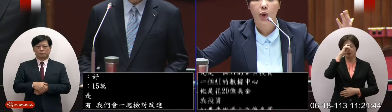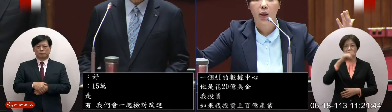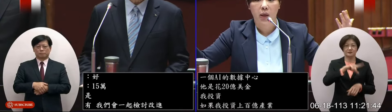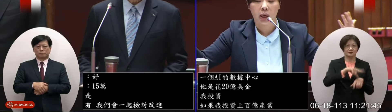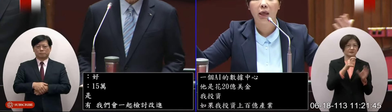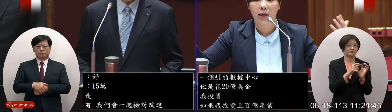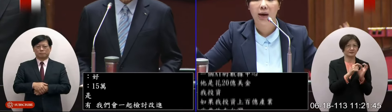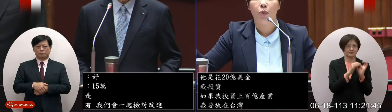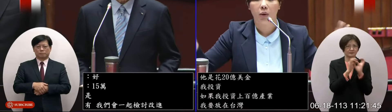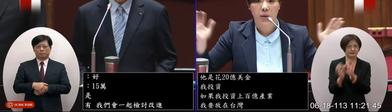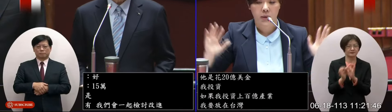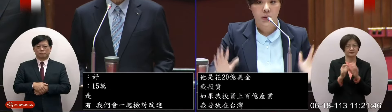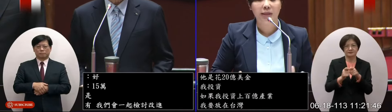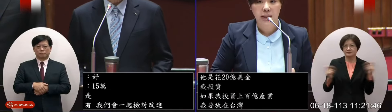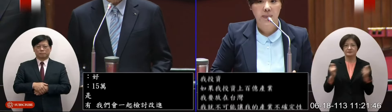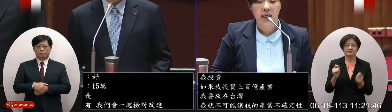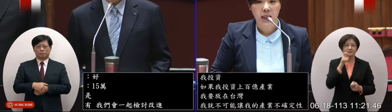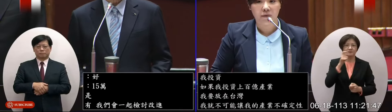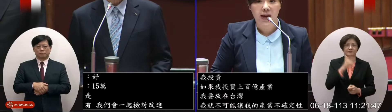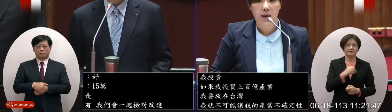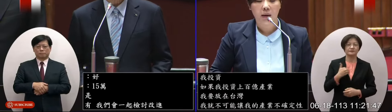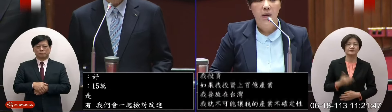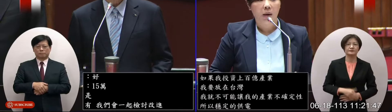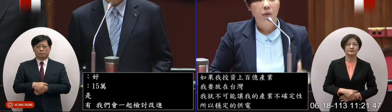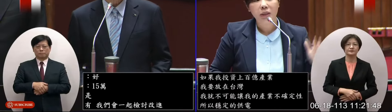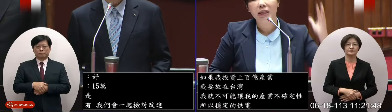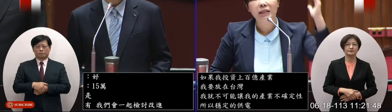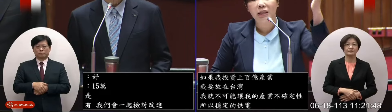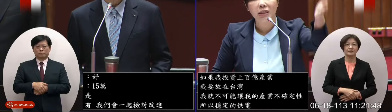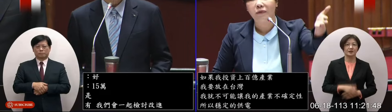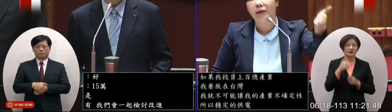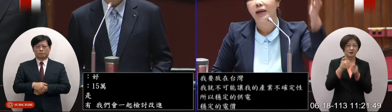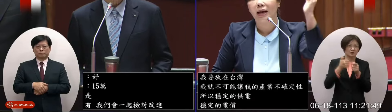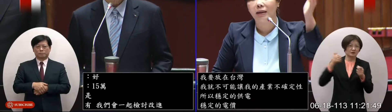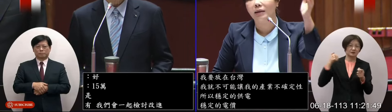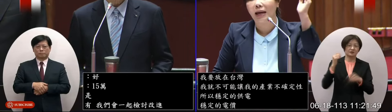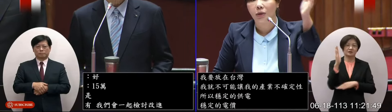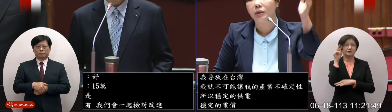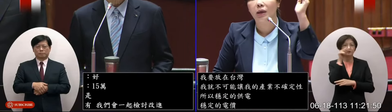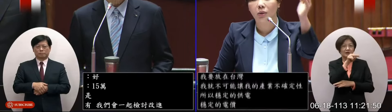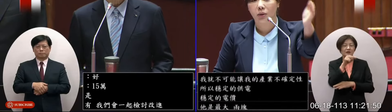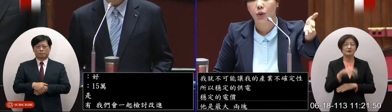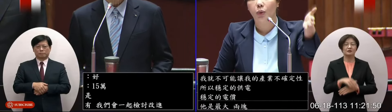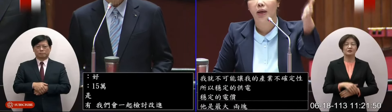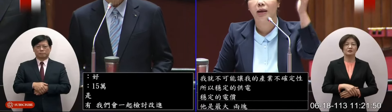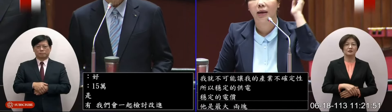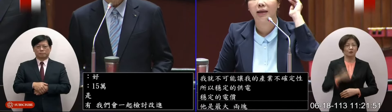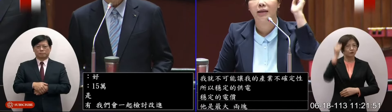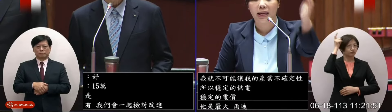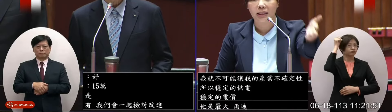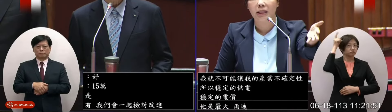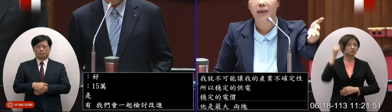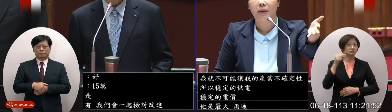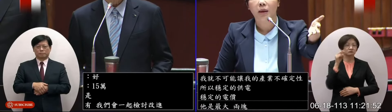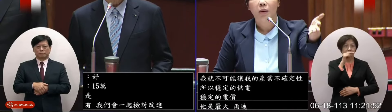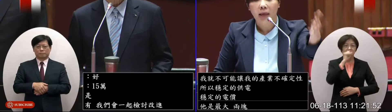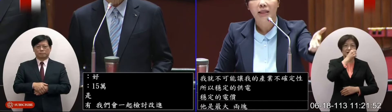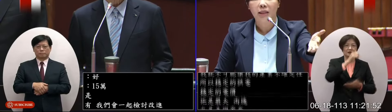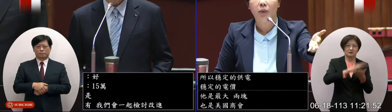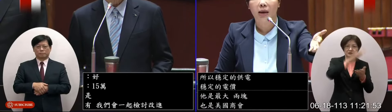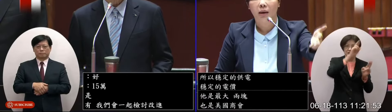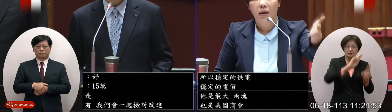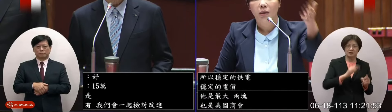久可以让我留在这边的地方。50年前的政府可以看到有这个智慧，可以看到台积电。